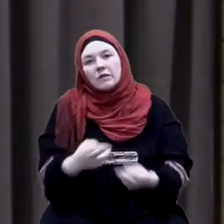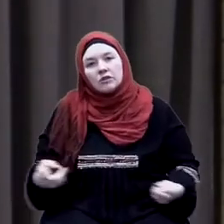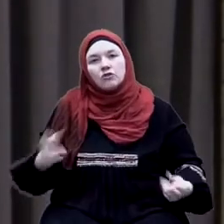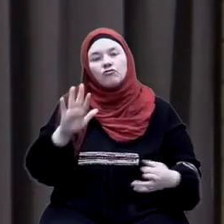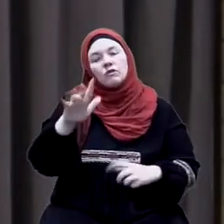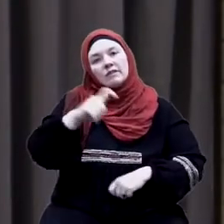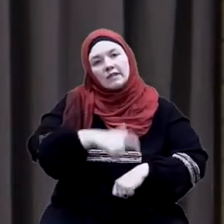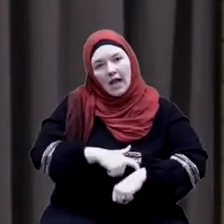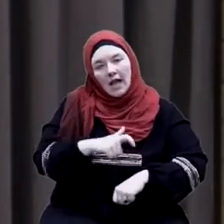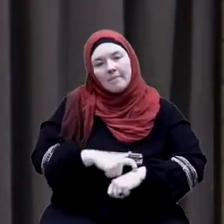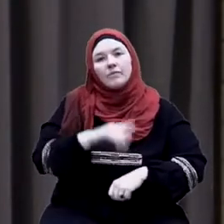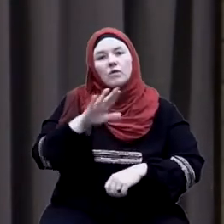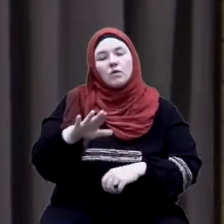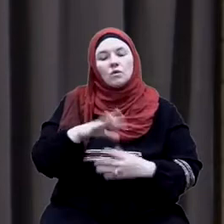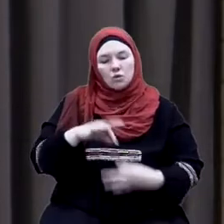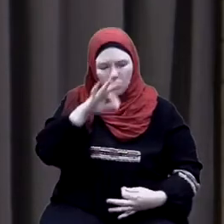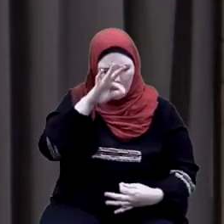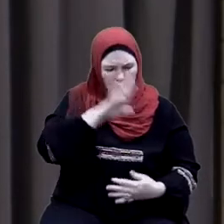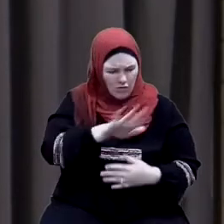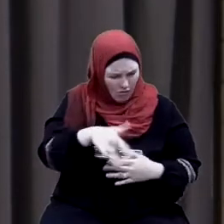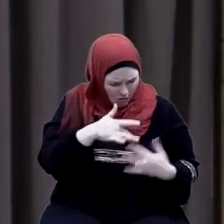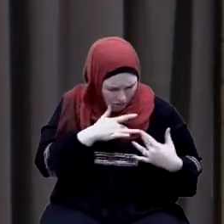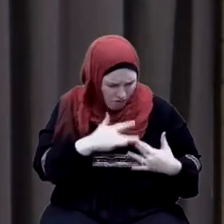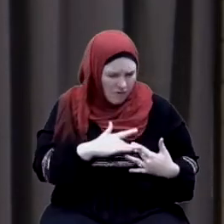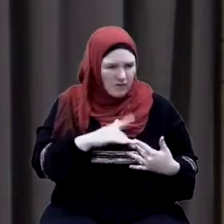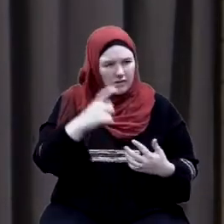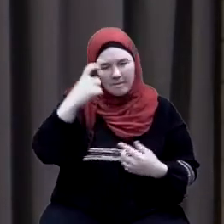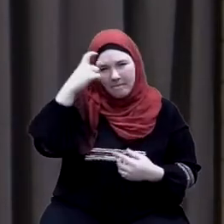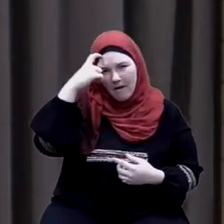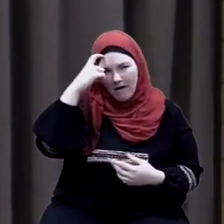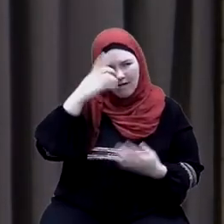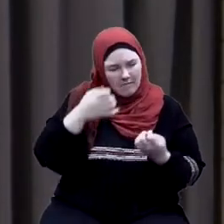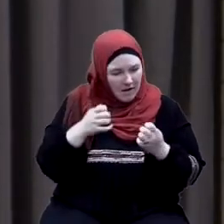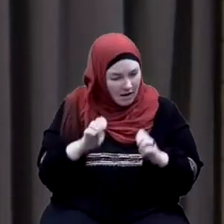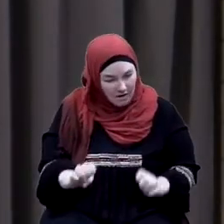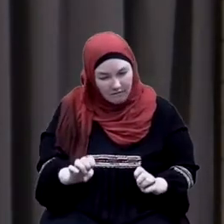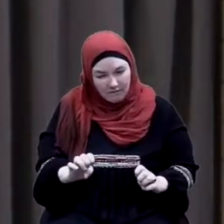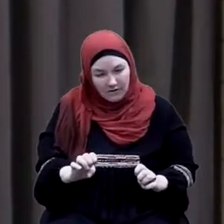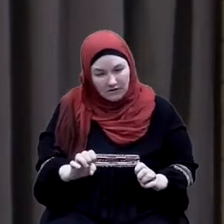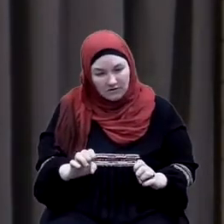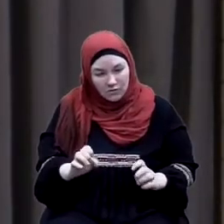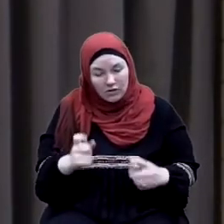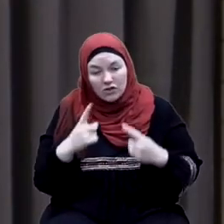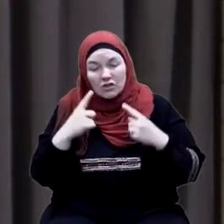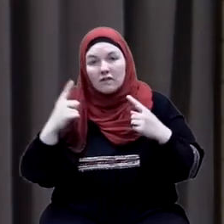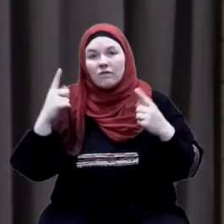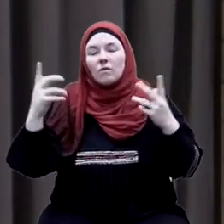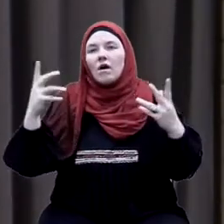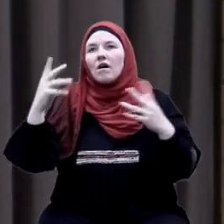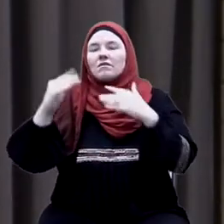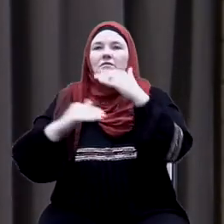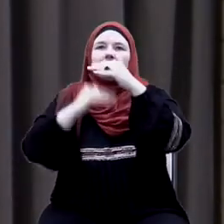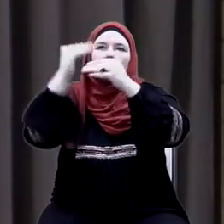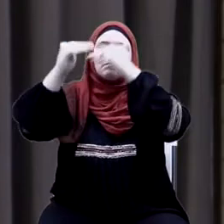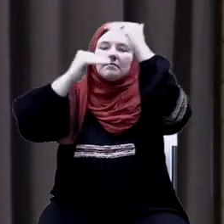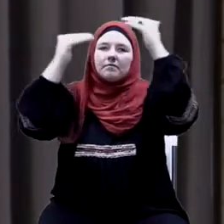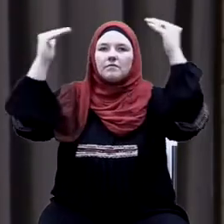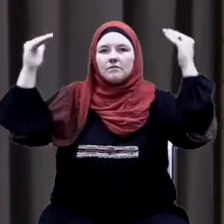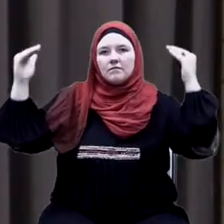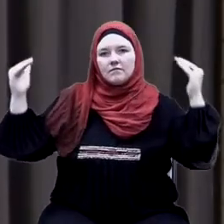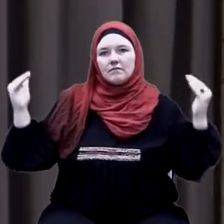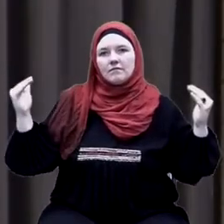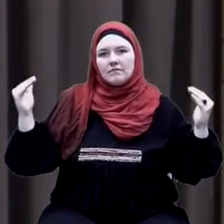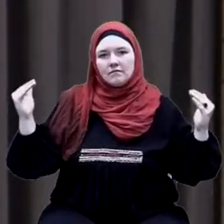your time, your soul, your heart, your mind, your effort to achieve. ابْتَغِ فِيمَا آتَاكَ